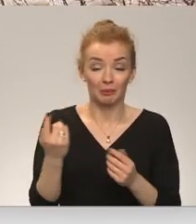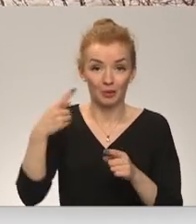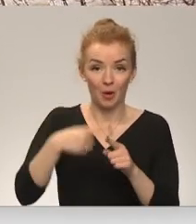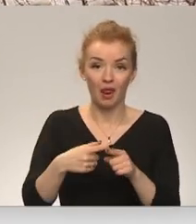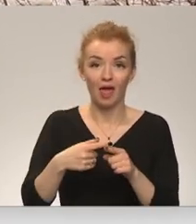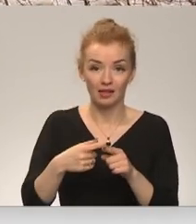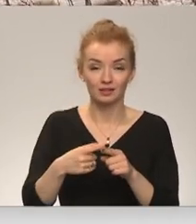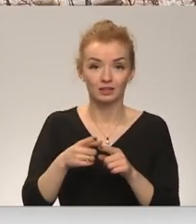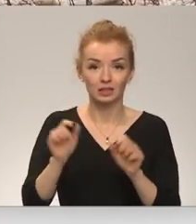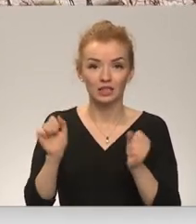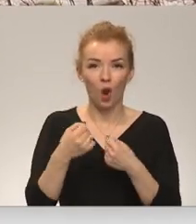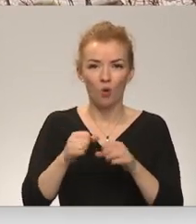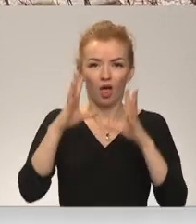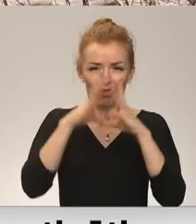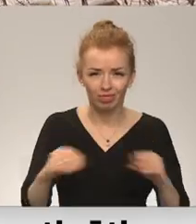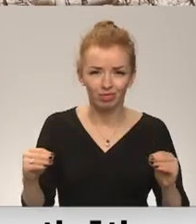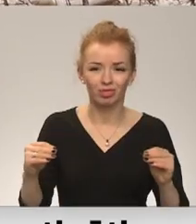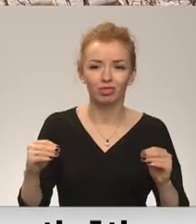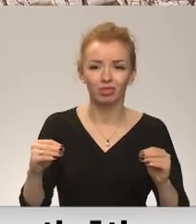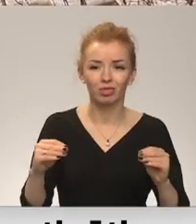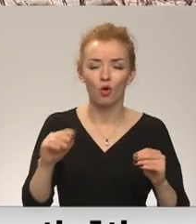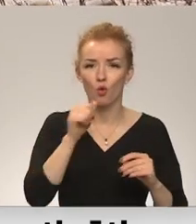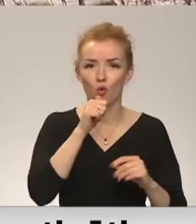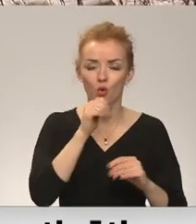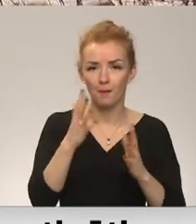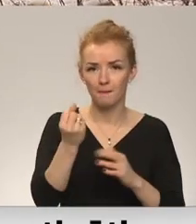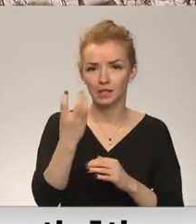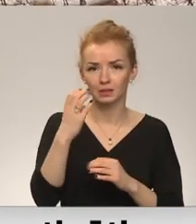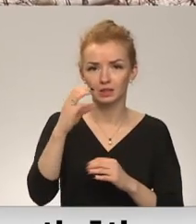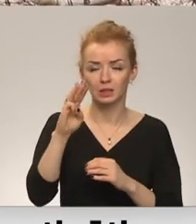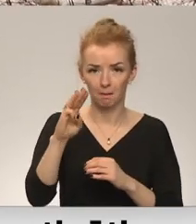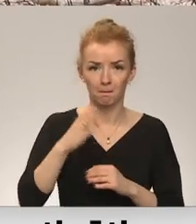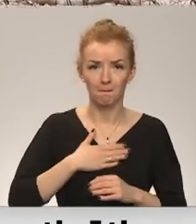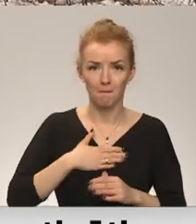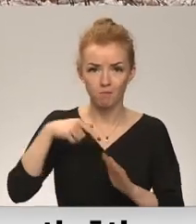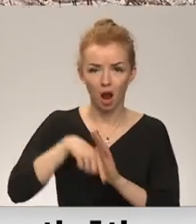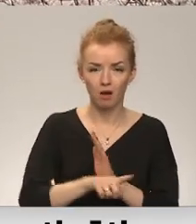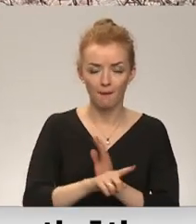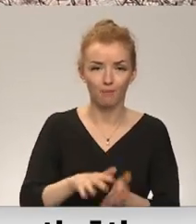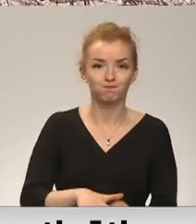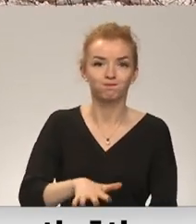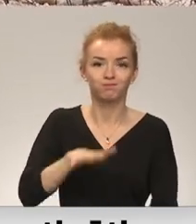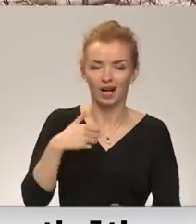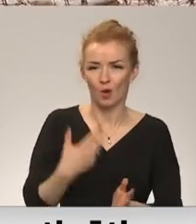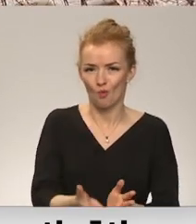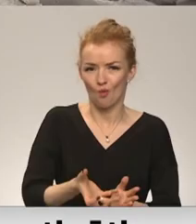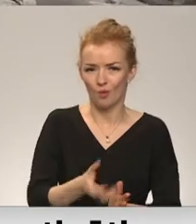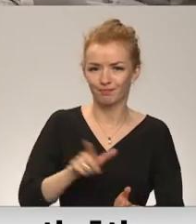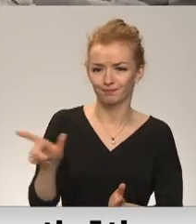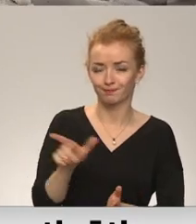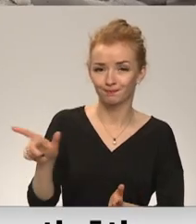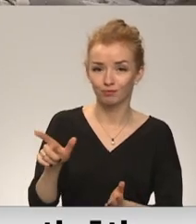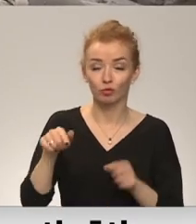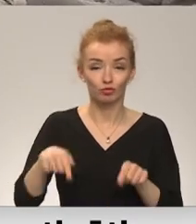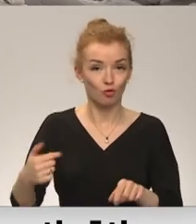gadiem ar to strauju atkusni. Bija ūdens, kad 15 centimetri pagrabā dabūja vakar sūkni ieslēgt. Ar